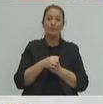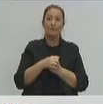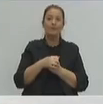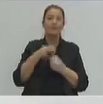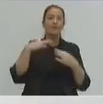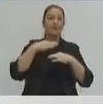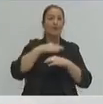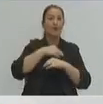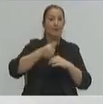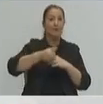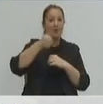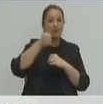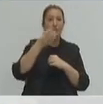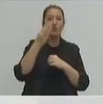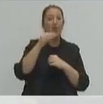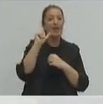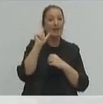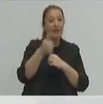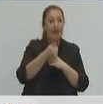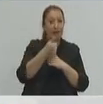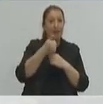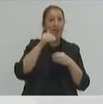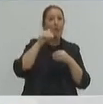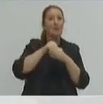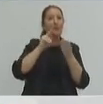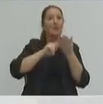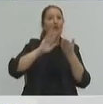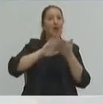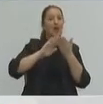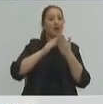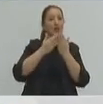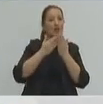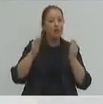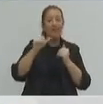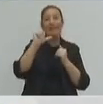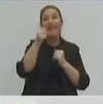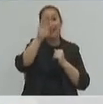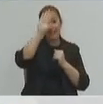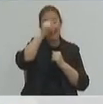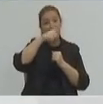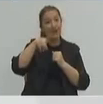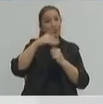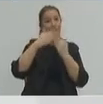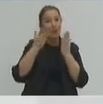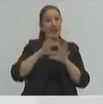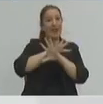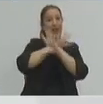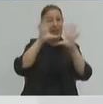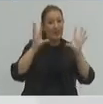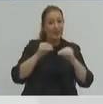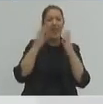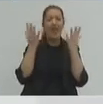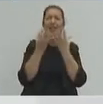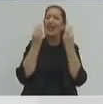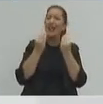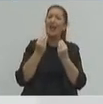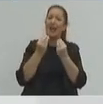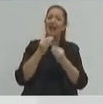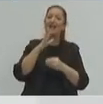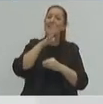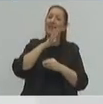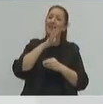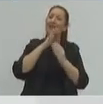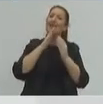Sayın Başkanım, çok kıymetli meclis üyesi arkadaşlarım, aziz İstanbullular, hepinizi en iyi dileklerimle,